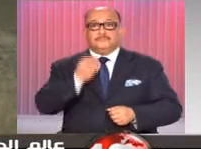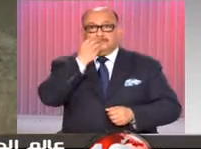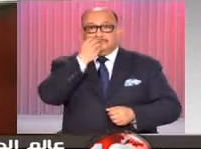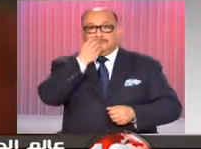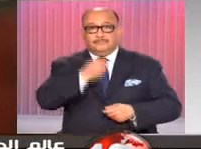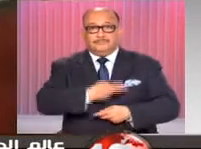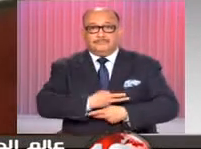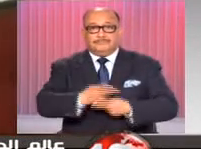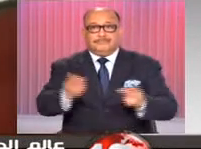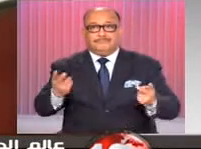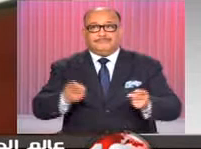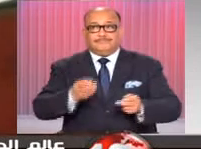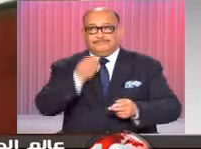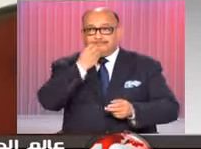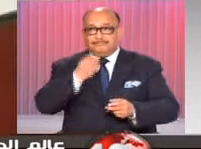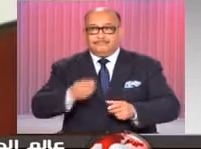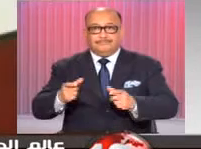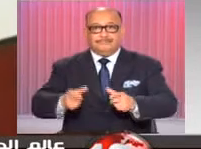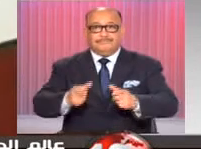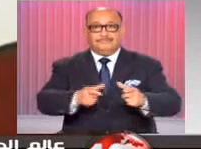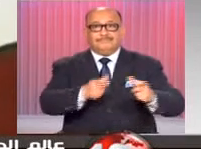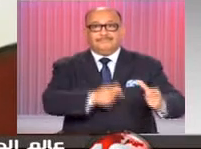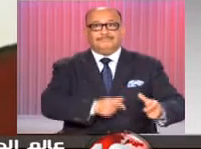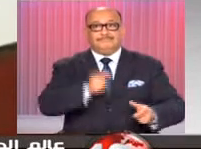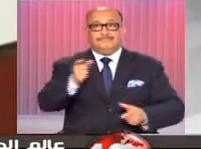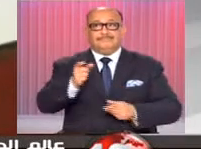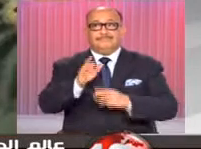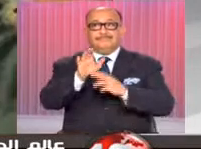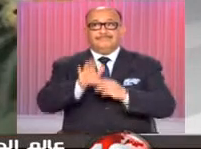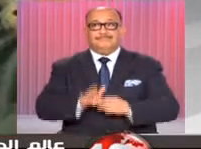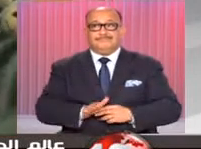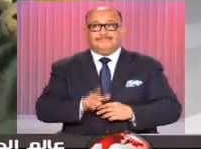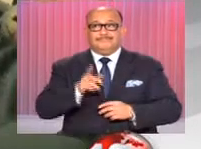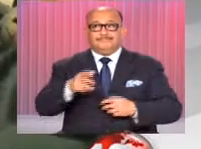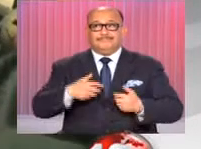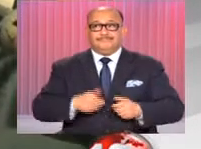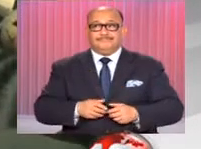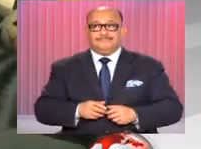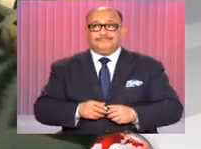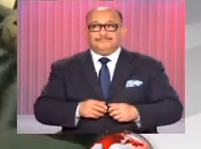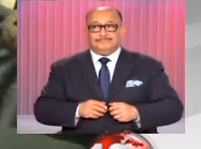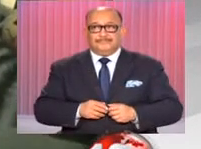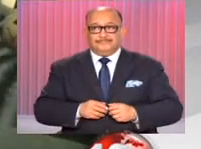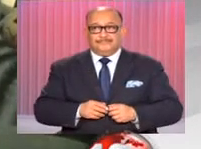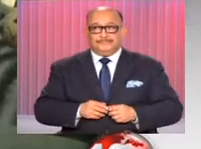كما تم خلال المأدبة تقديم هدايا للحيوانات.